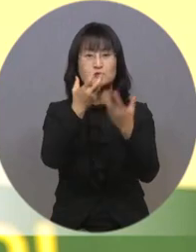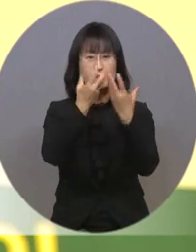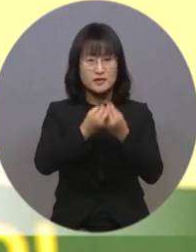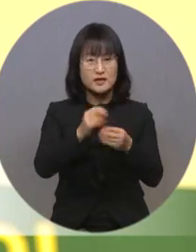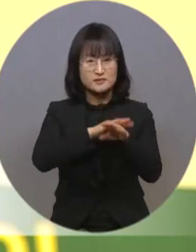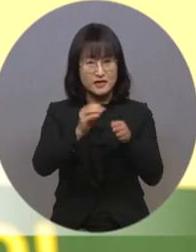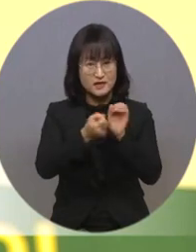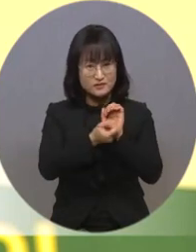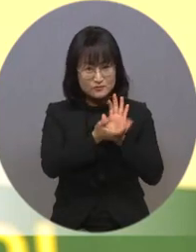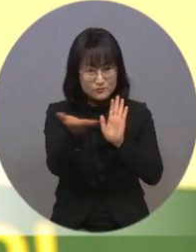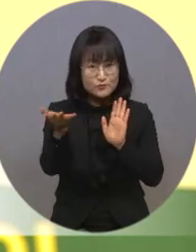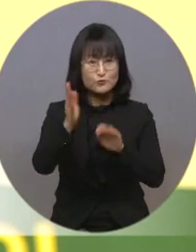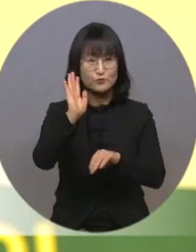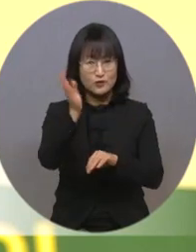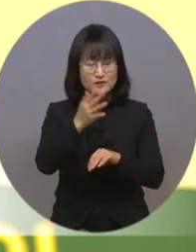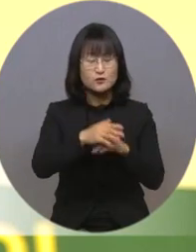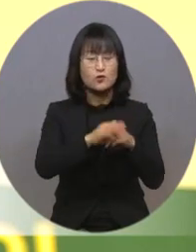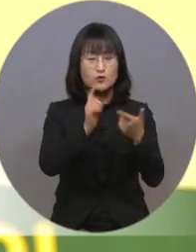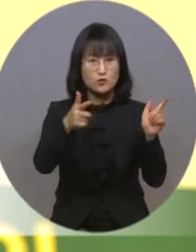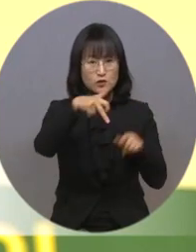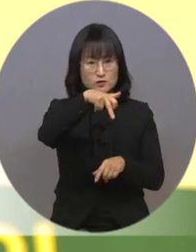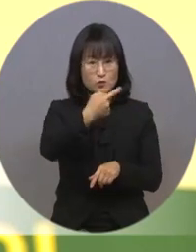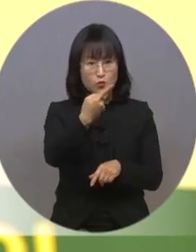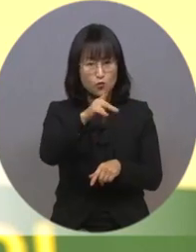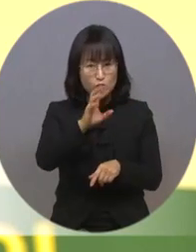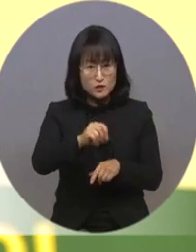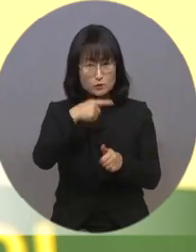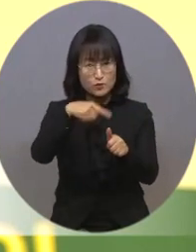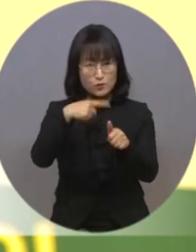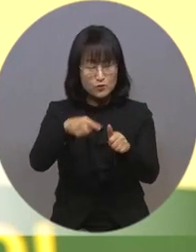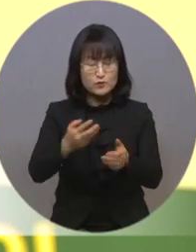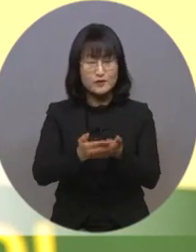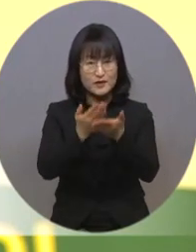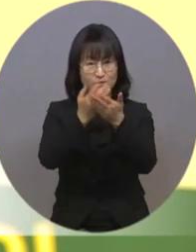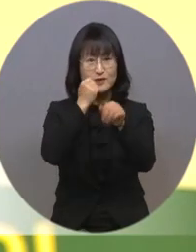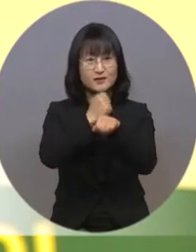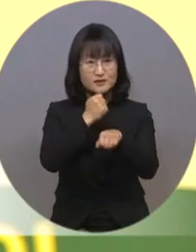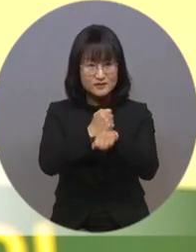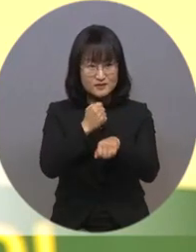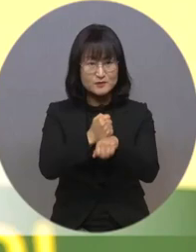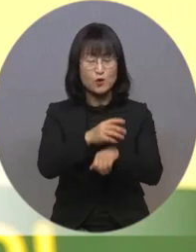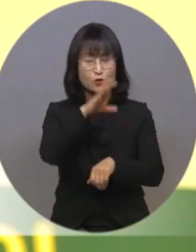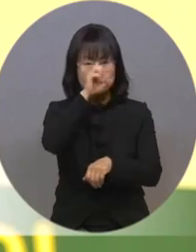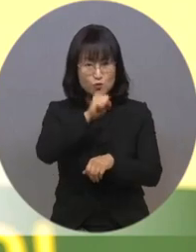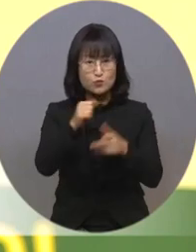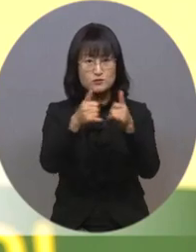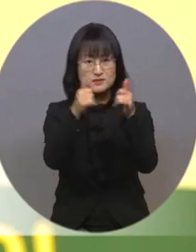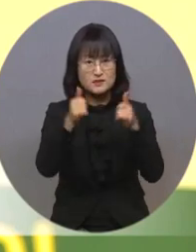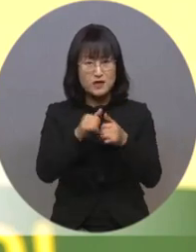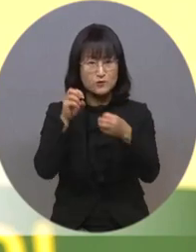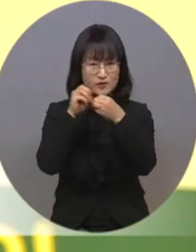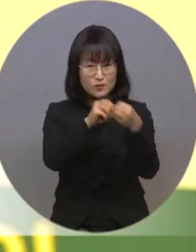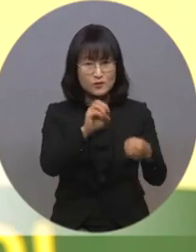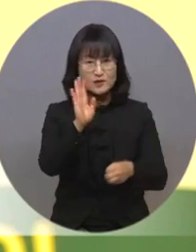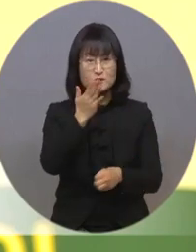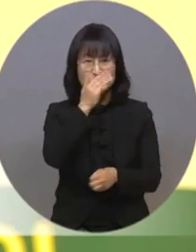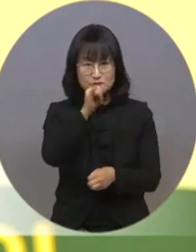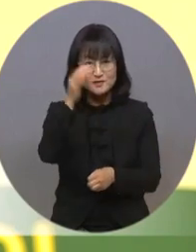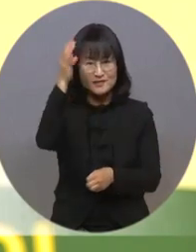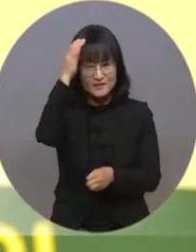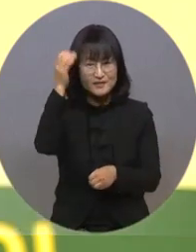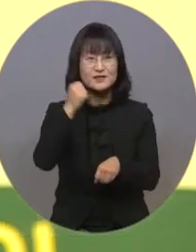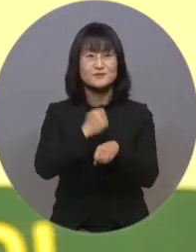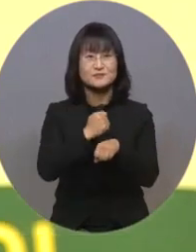잡아 다양한 코딩 교육이 개발되어 선한 사회적 영향력을 끼칠 수 있기를